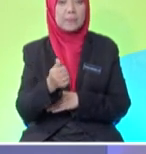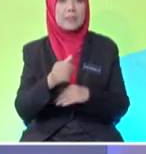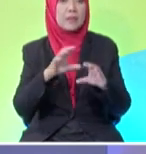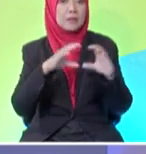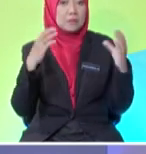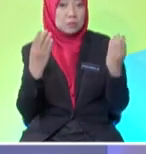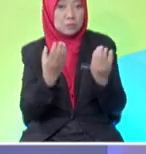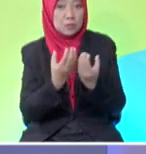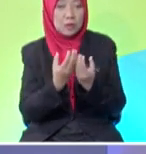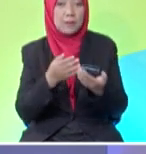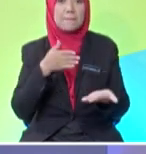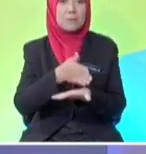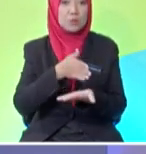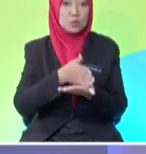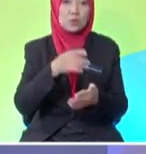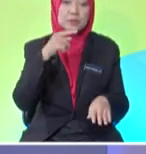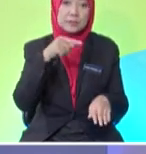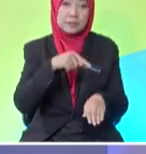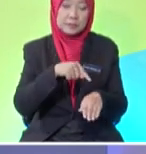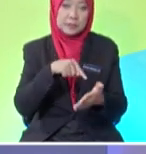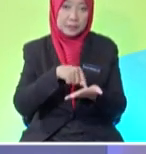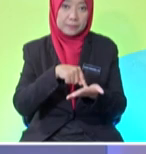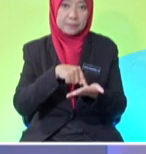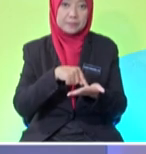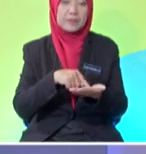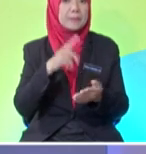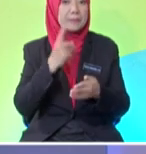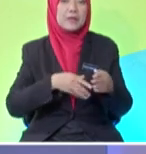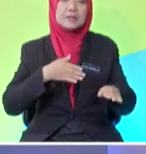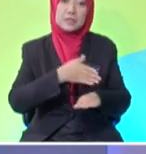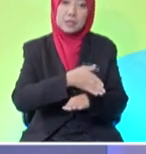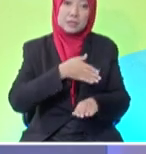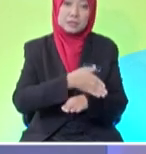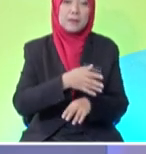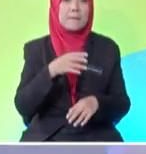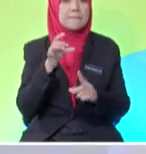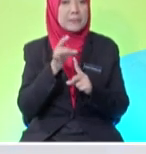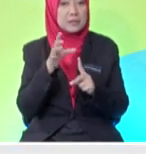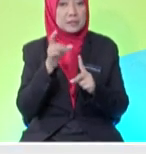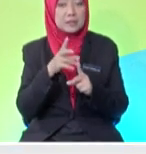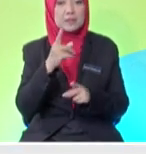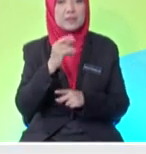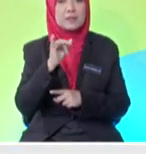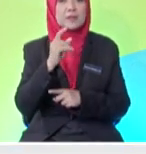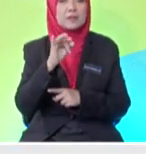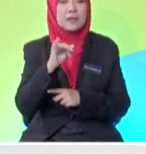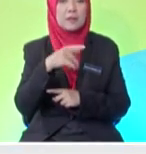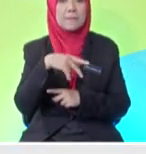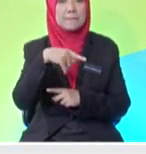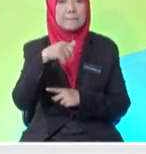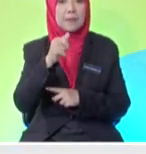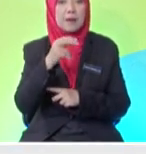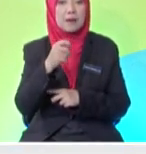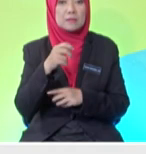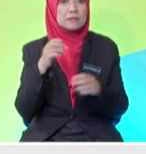ini yang semua yaitu gergaji besi Kike pahat sejuk dan juga